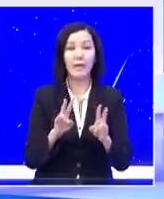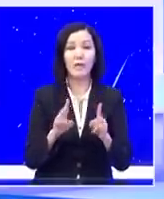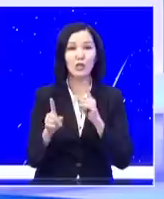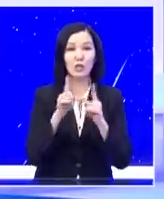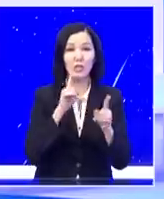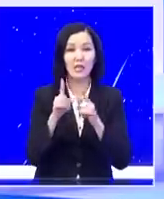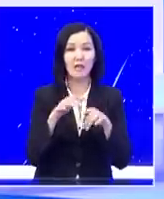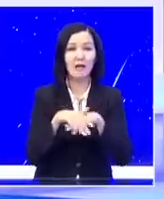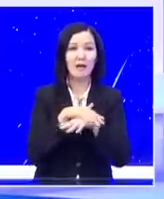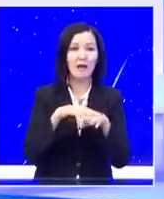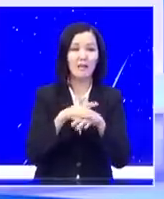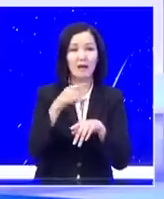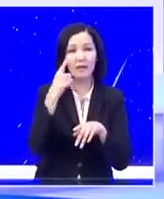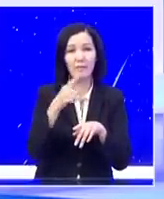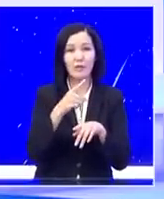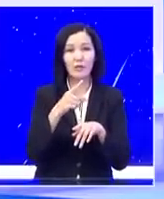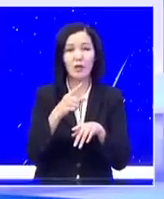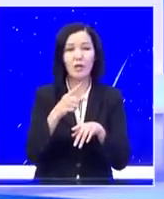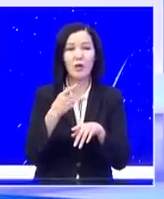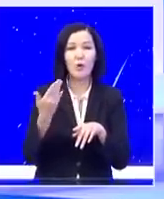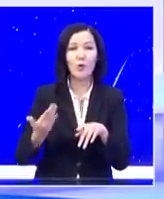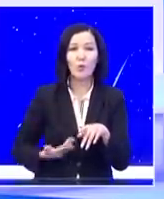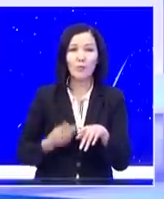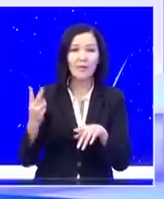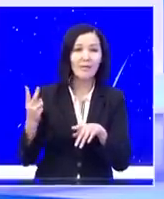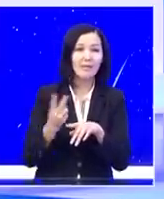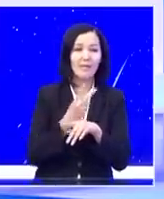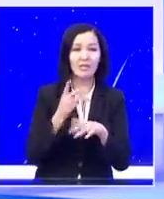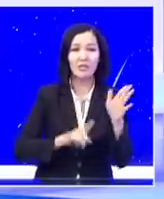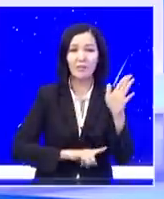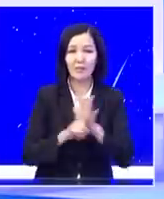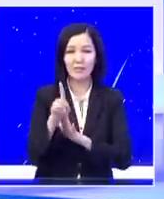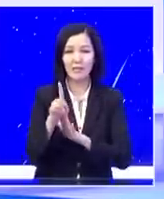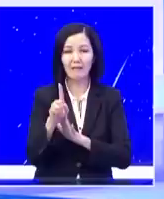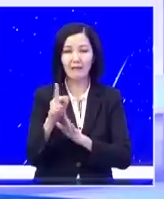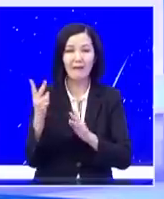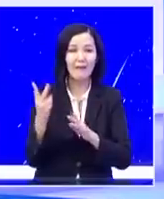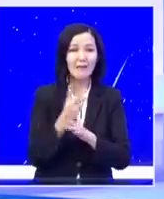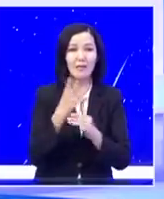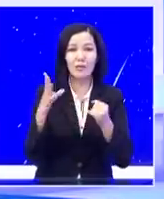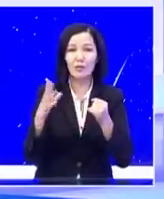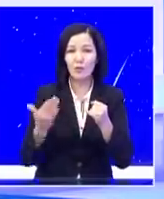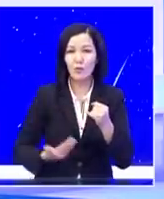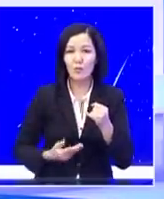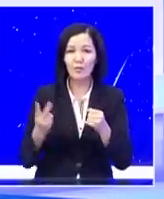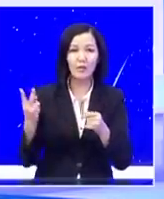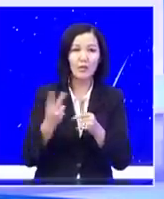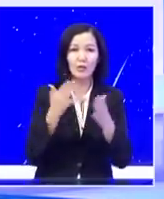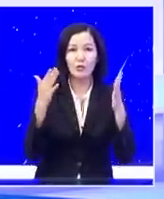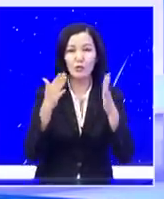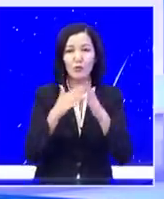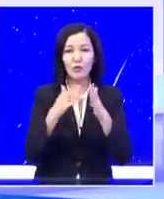жиынға жиналған ел жұрт айтпақшы, оның екінші ғұмыры басталды. Сол екінші ғұмырында өзі екінші үй